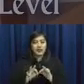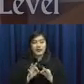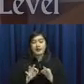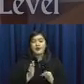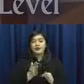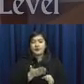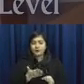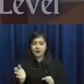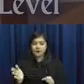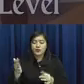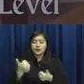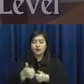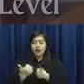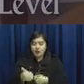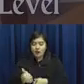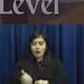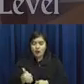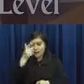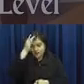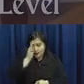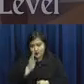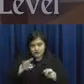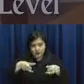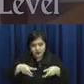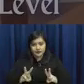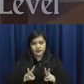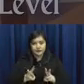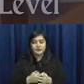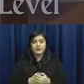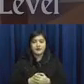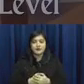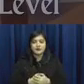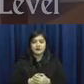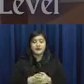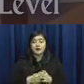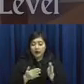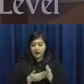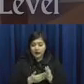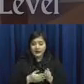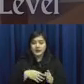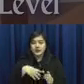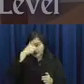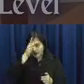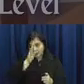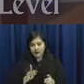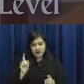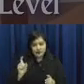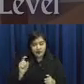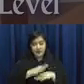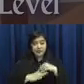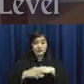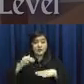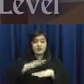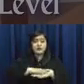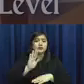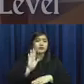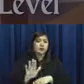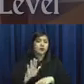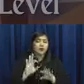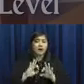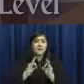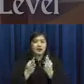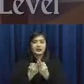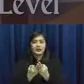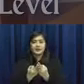ang pamamaraan ng Panginoon. Except the Lord build the house. Ibig sabihin lamang na talagang